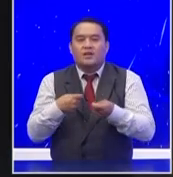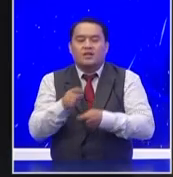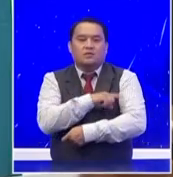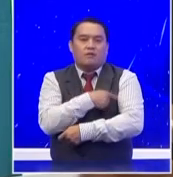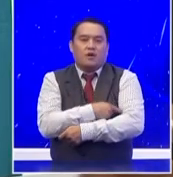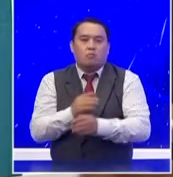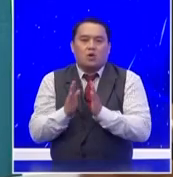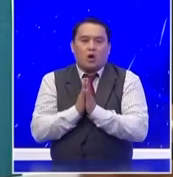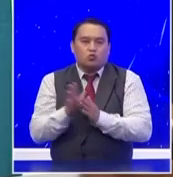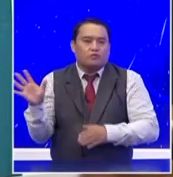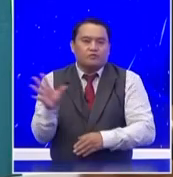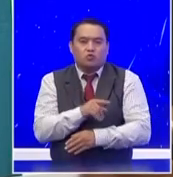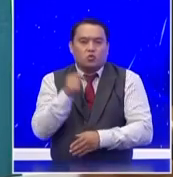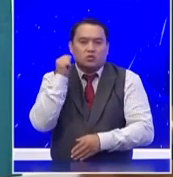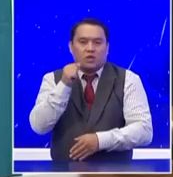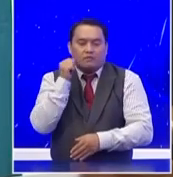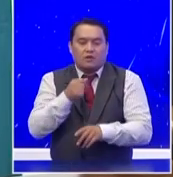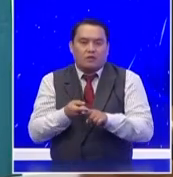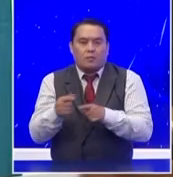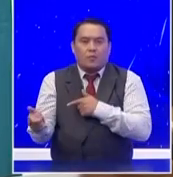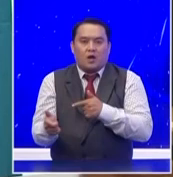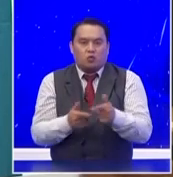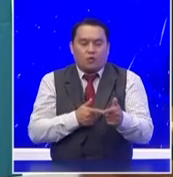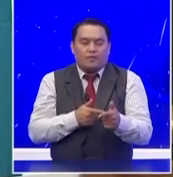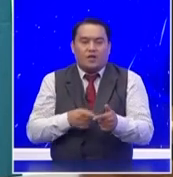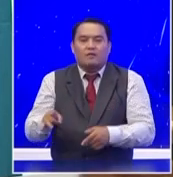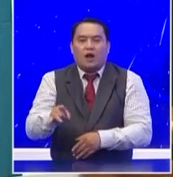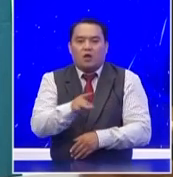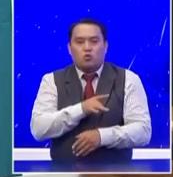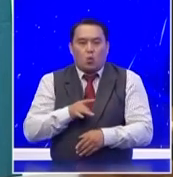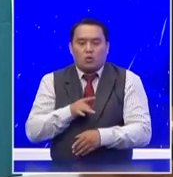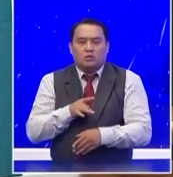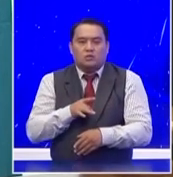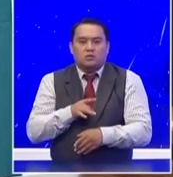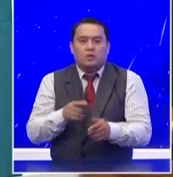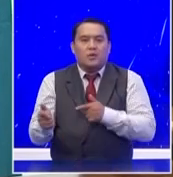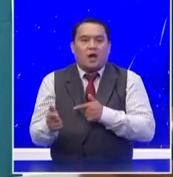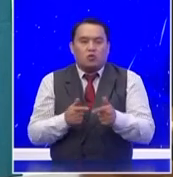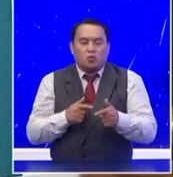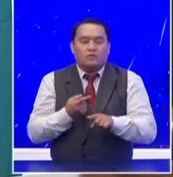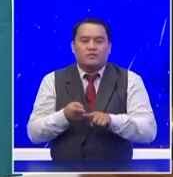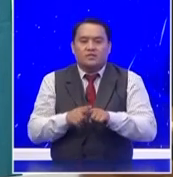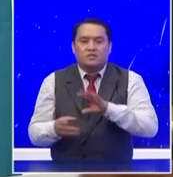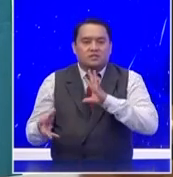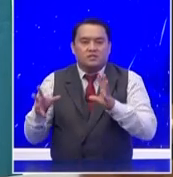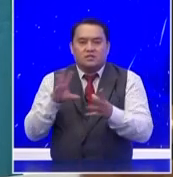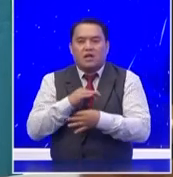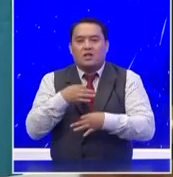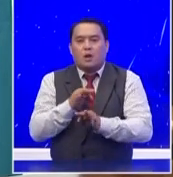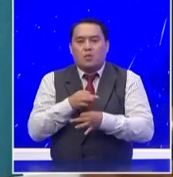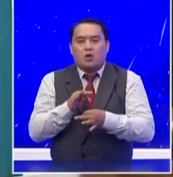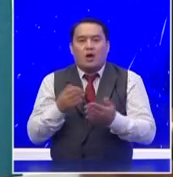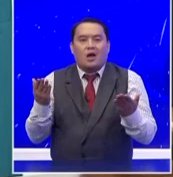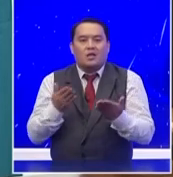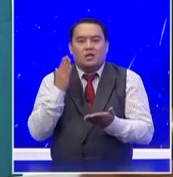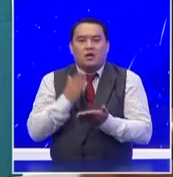прошу, вот это все должно быть учтено. И районы прошу, до завтрашнего дня все по лабораториям, какие